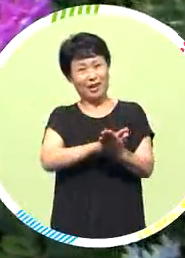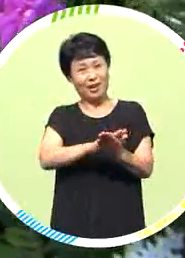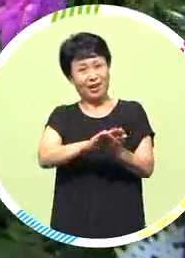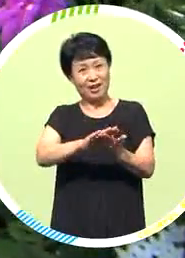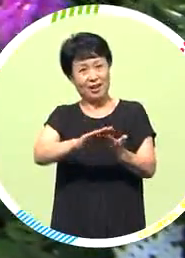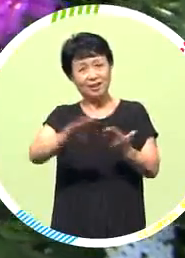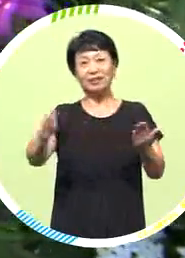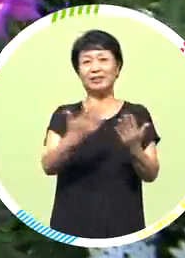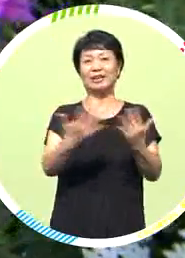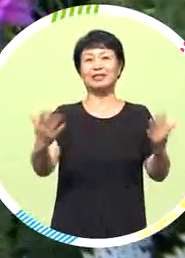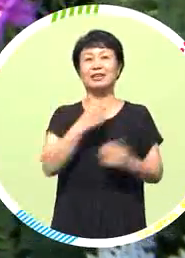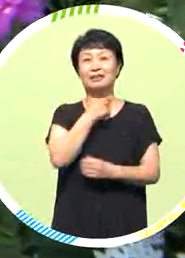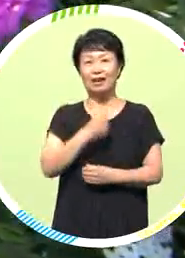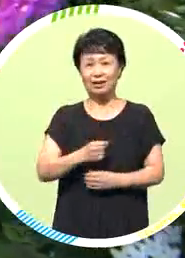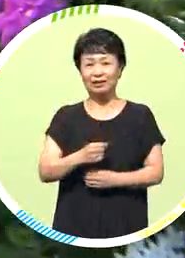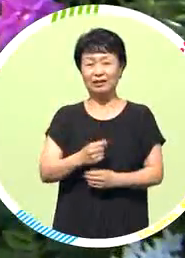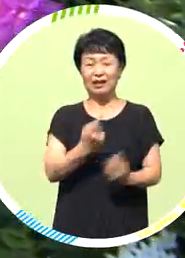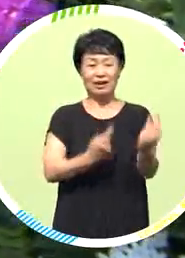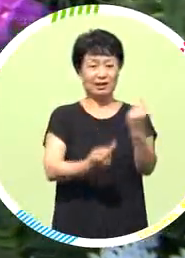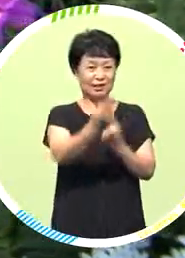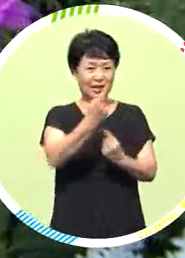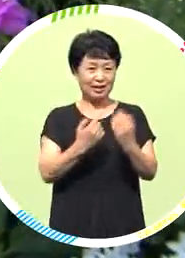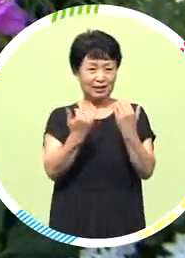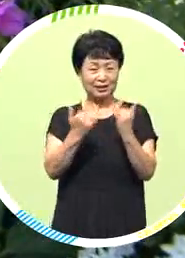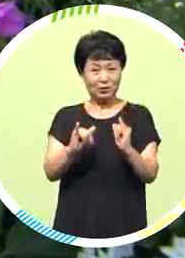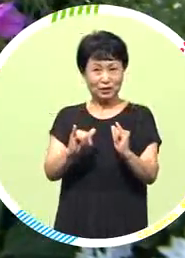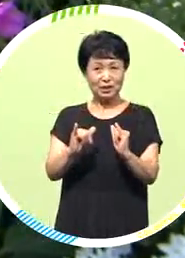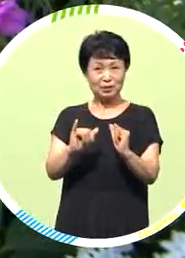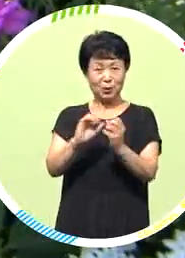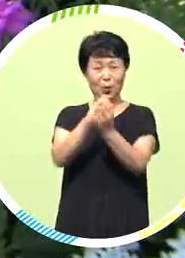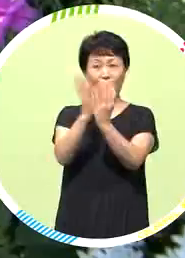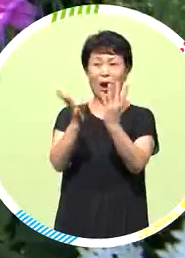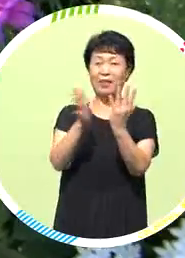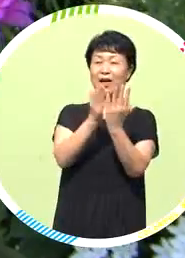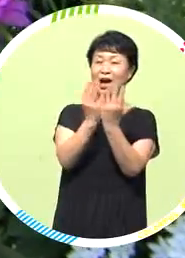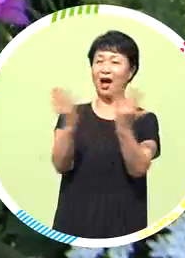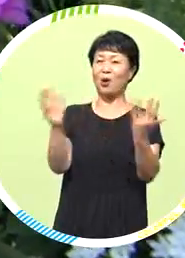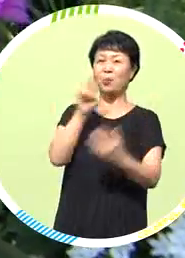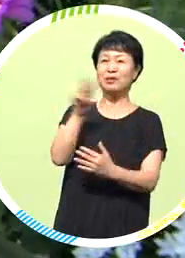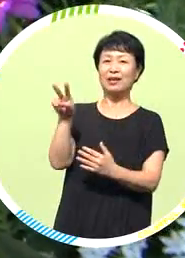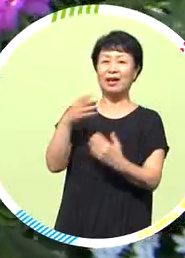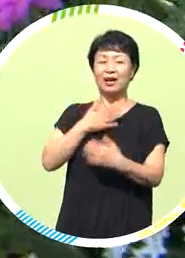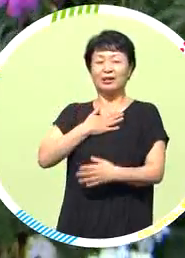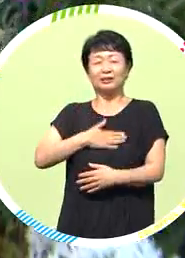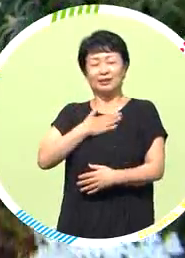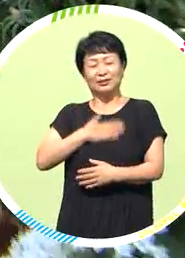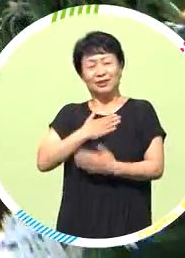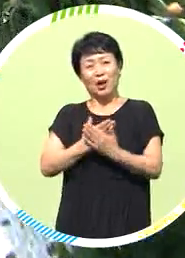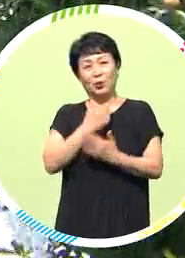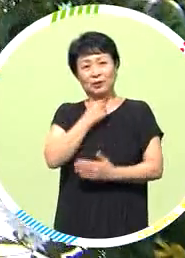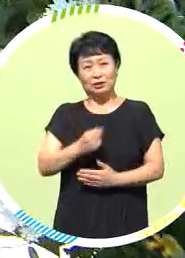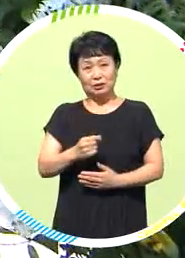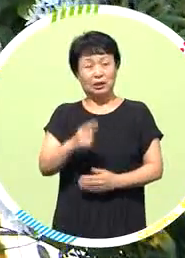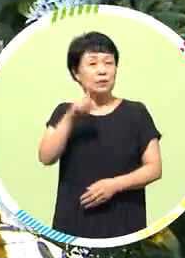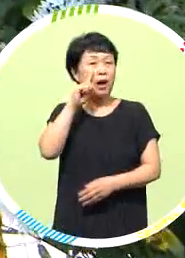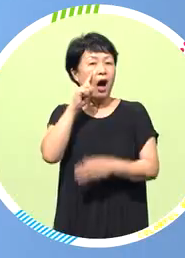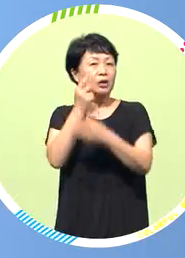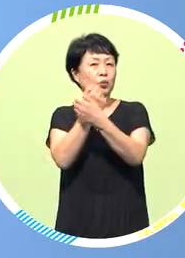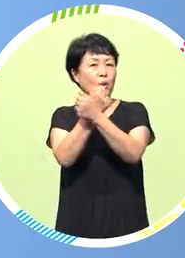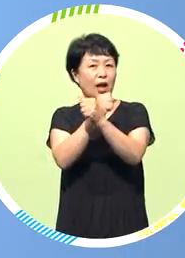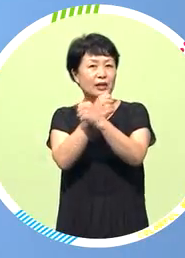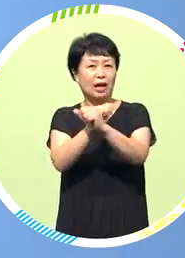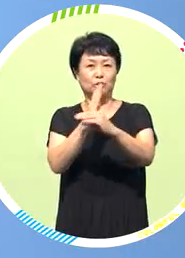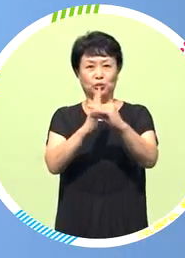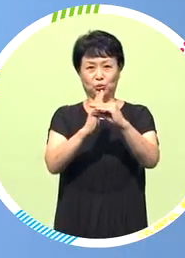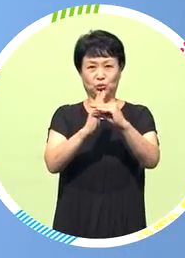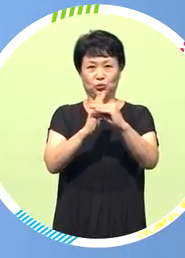うん、あとまあ皆さんにも安らぎを与えたいっていうんで今トライアルをしております。 トライアル、 はい、日